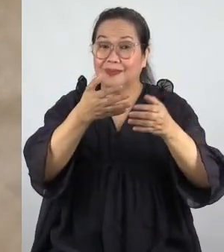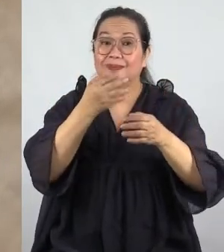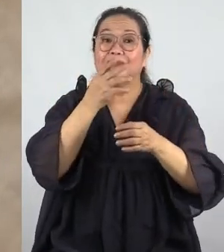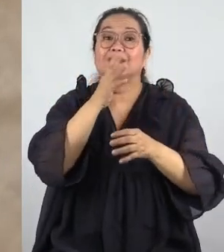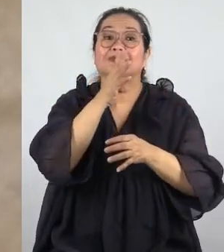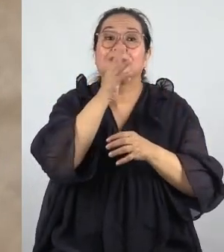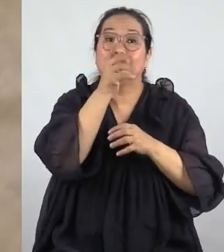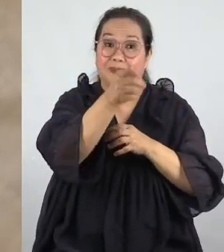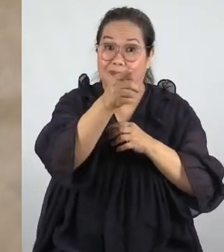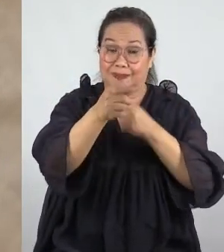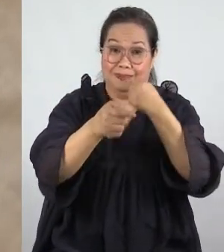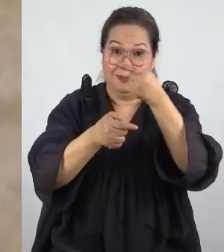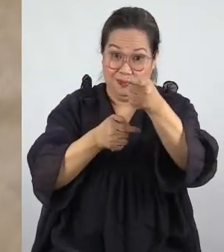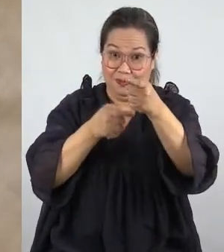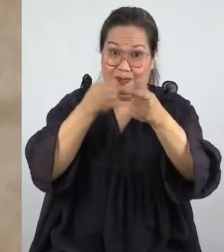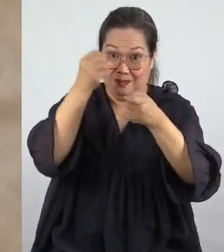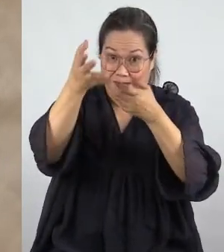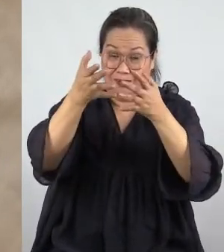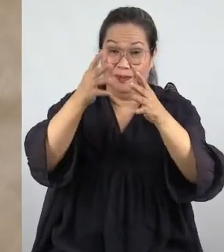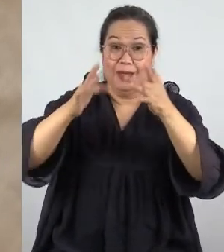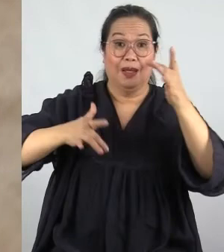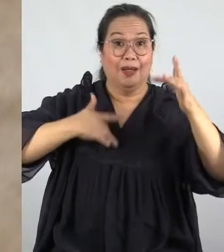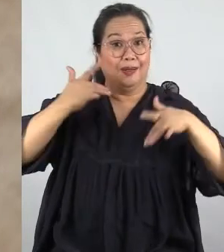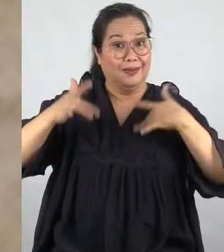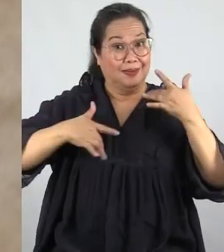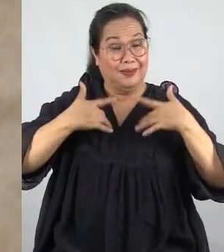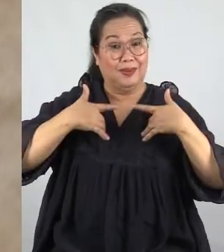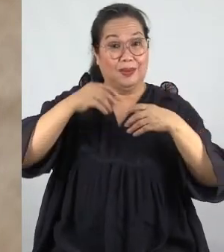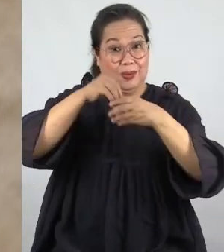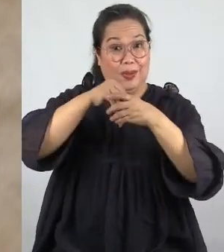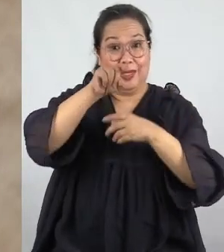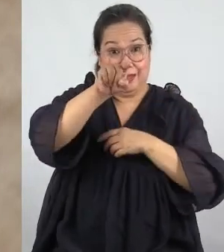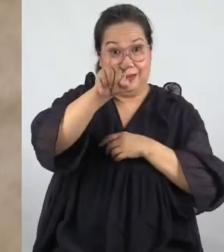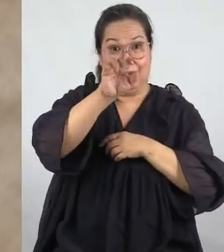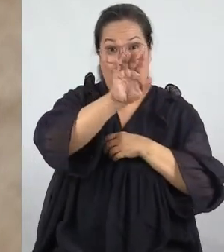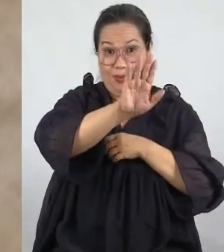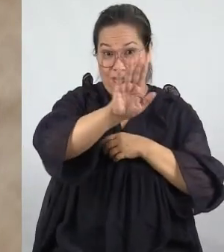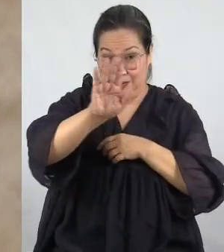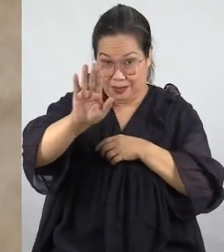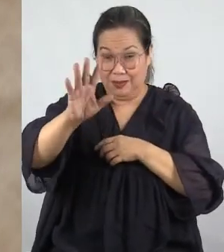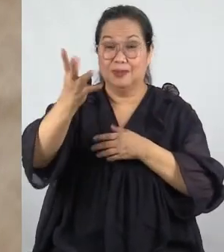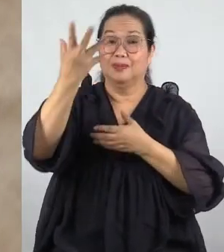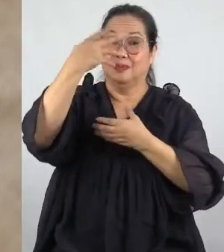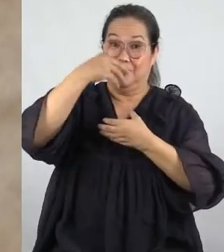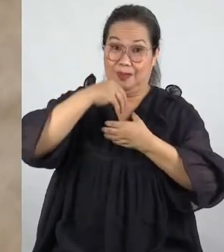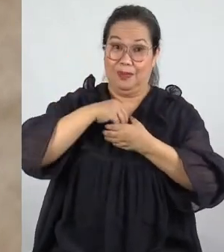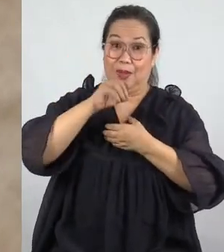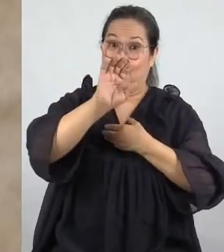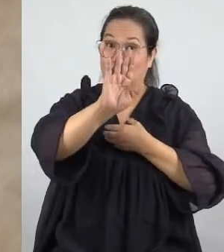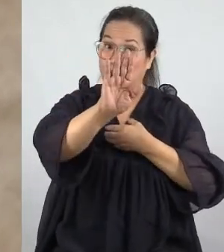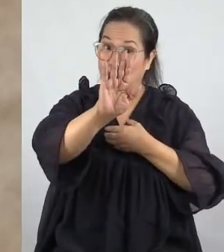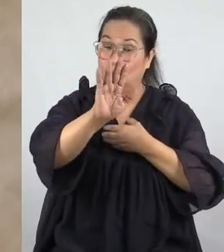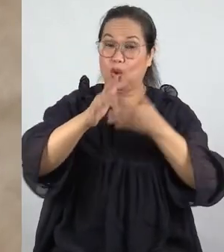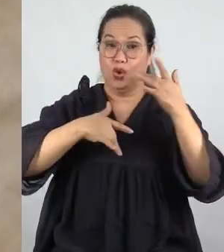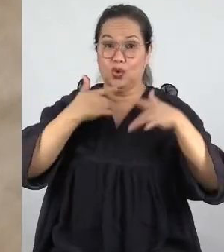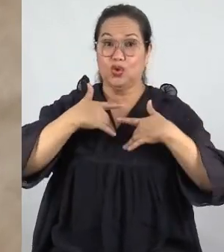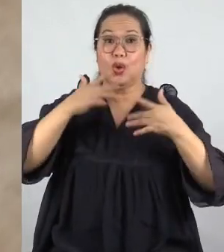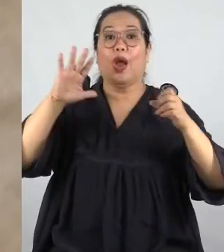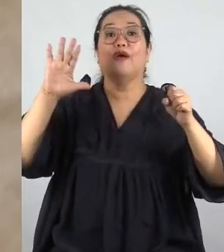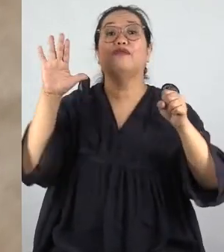to you that my joy may be in you and that your joy may be